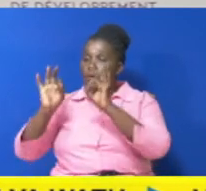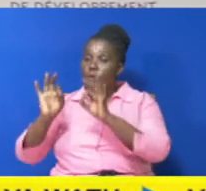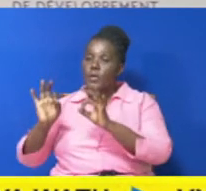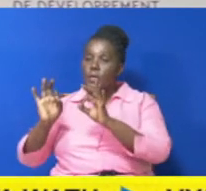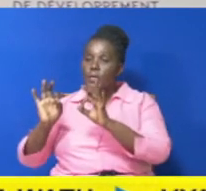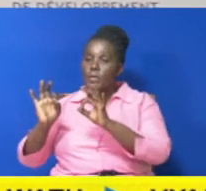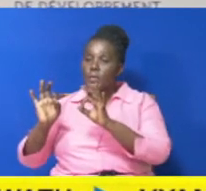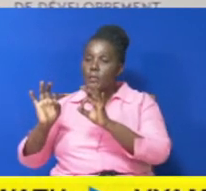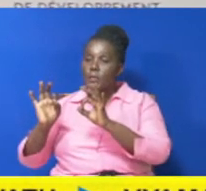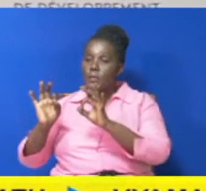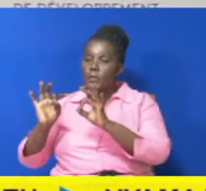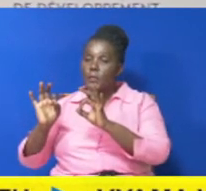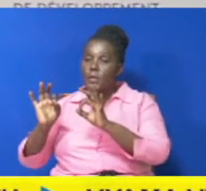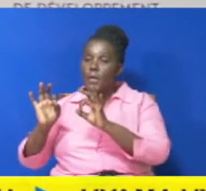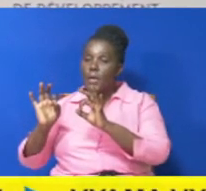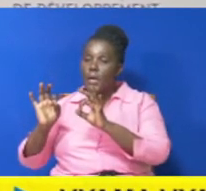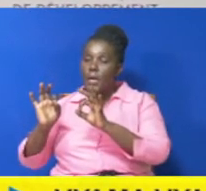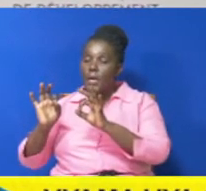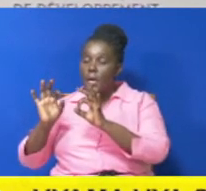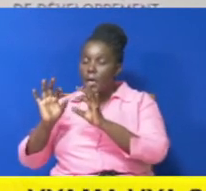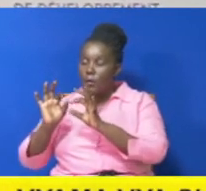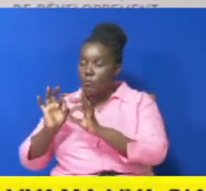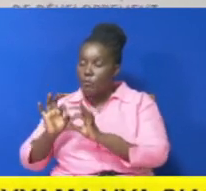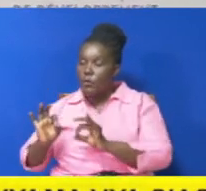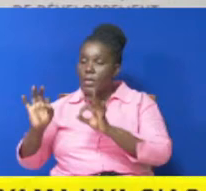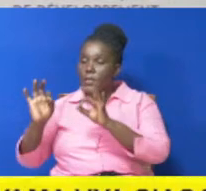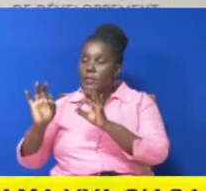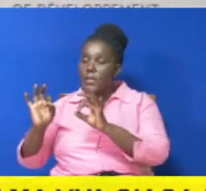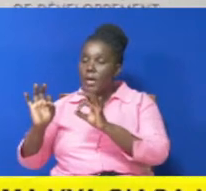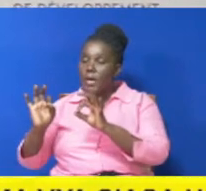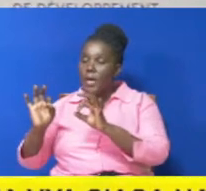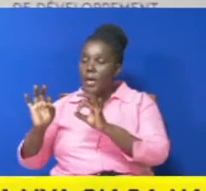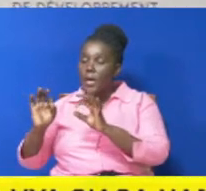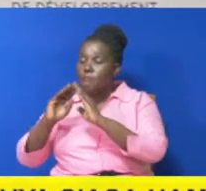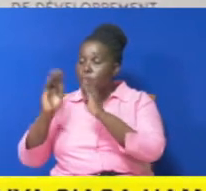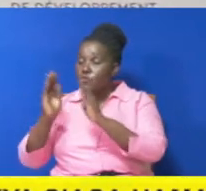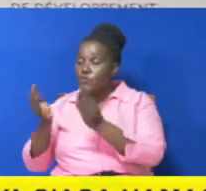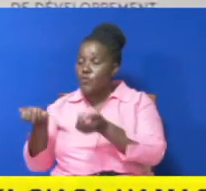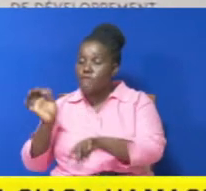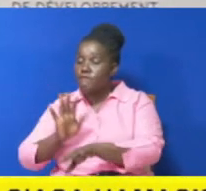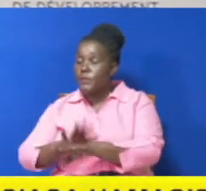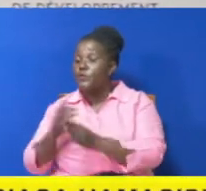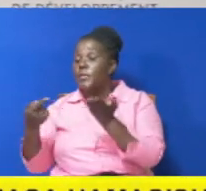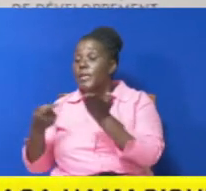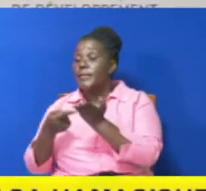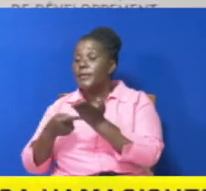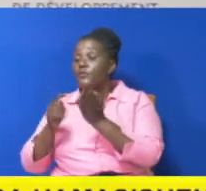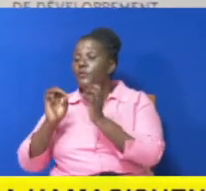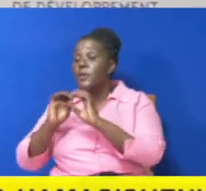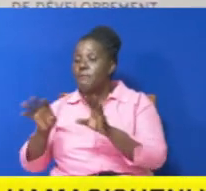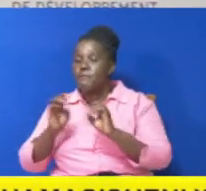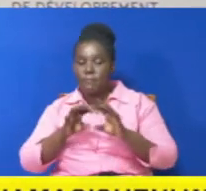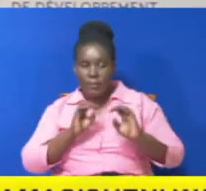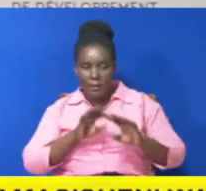upatikanaji na uwepo wa hizi teknolojia mpya ambazo zinajitokeza, ambazo zitarahisisha